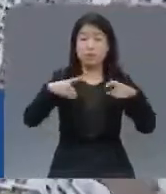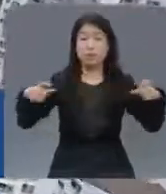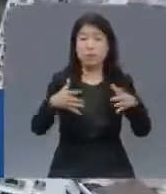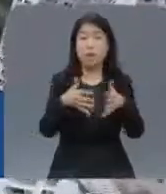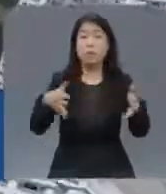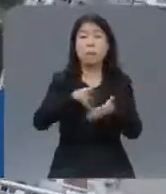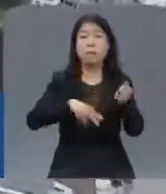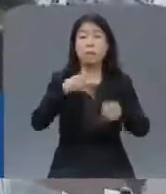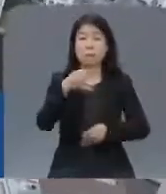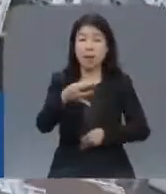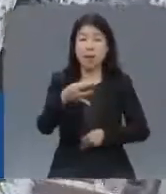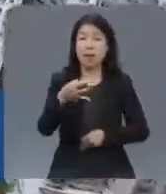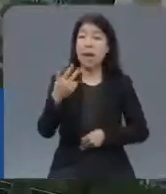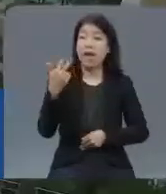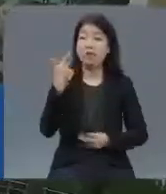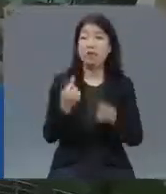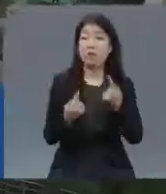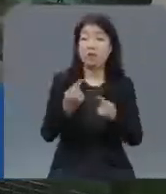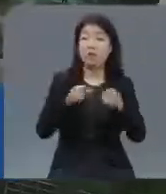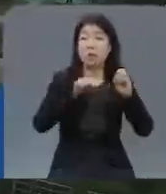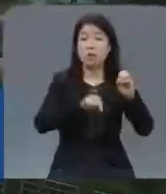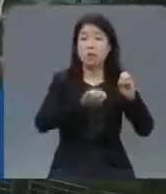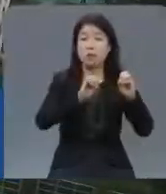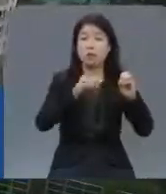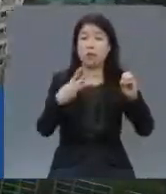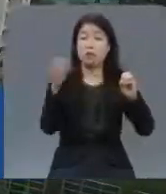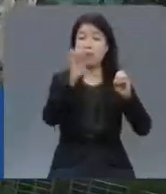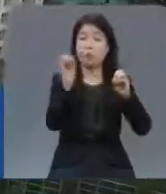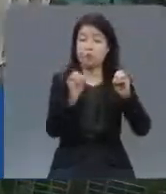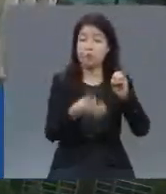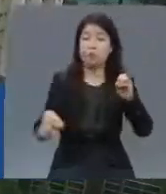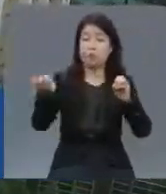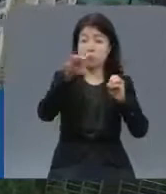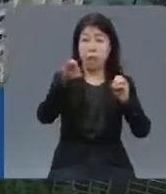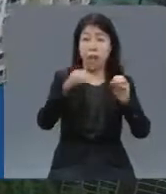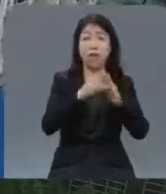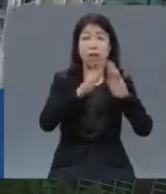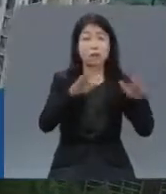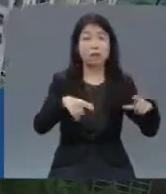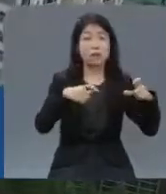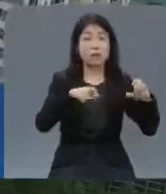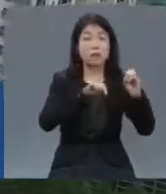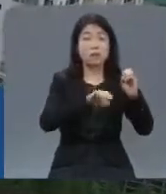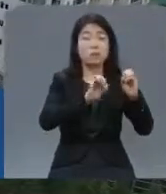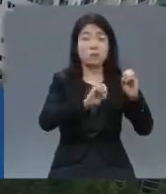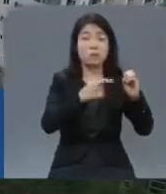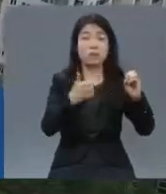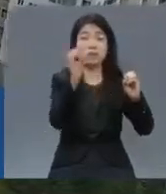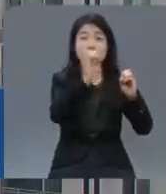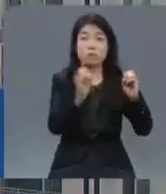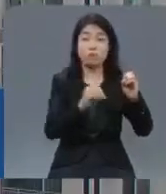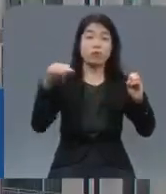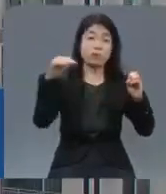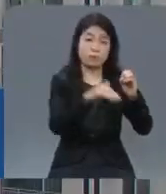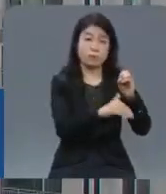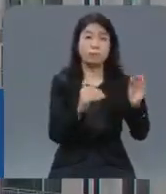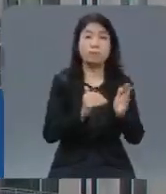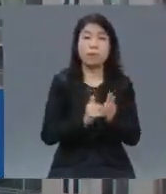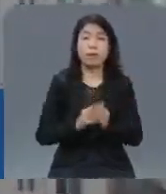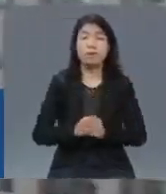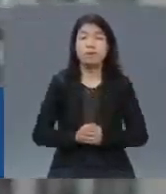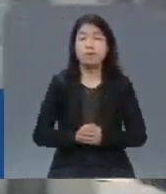매매가격은 전주보다 0.03% 상승했지만 전남은 0.06% 하락했습니다